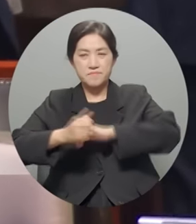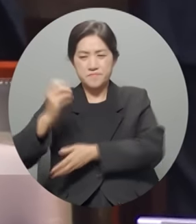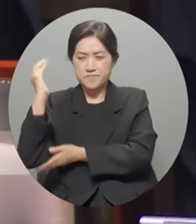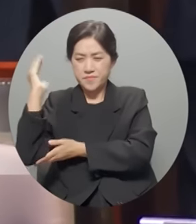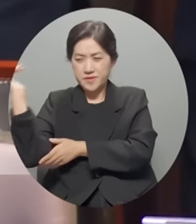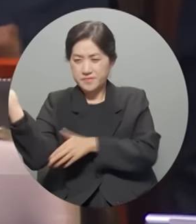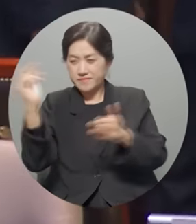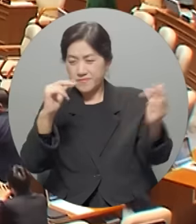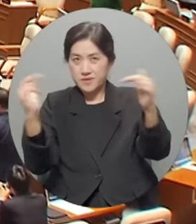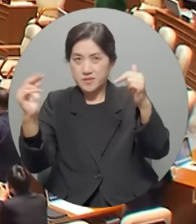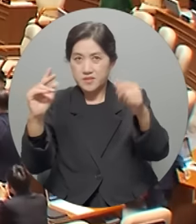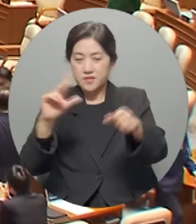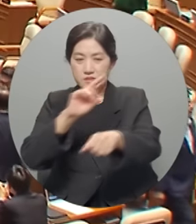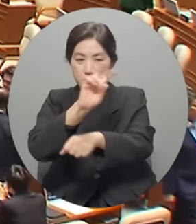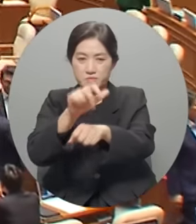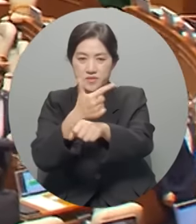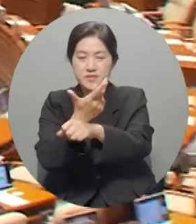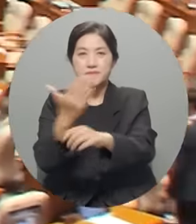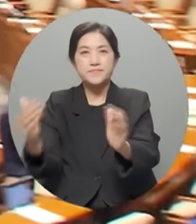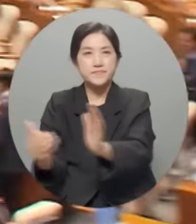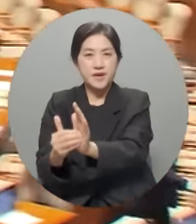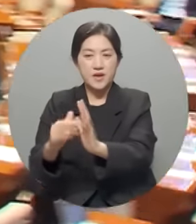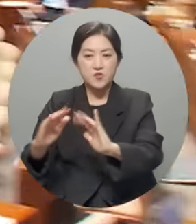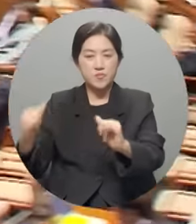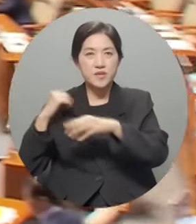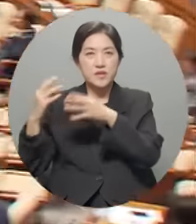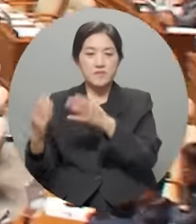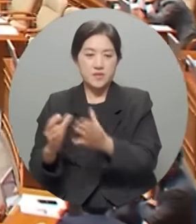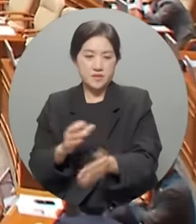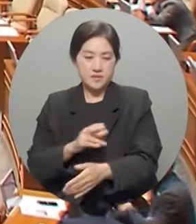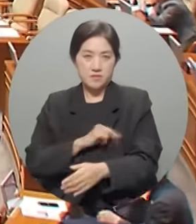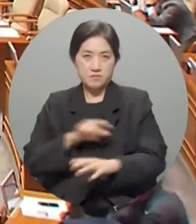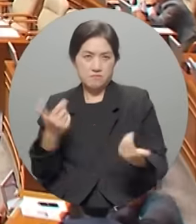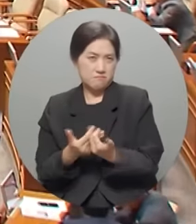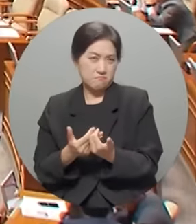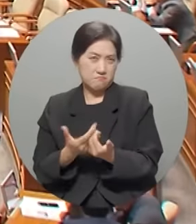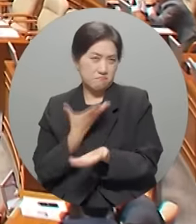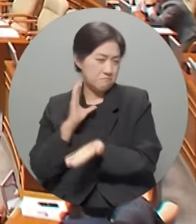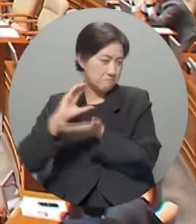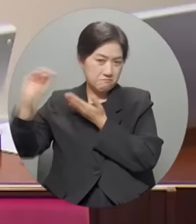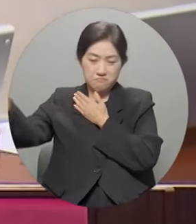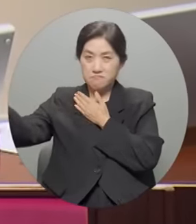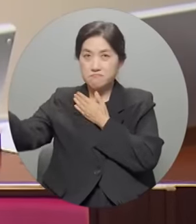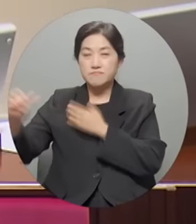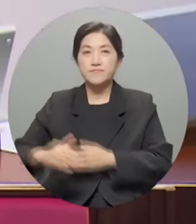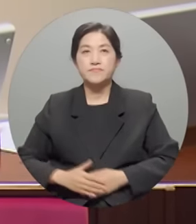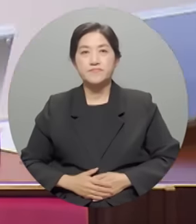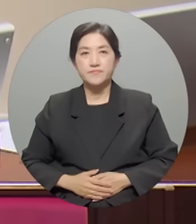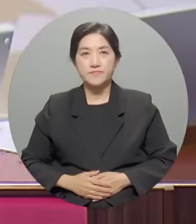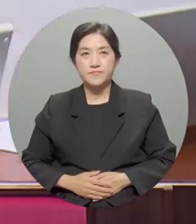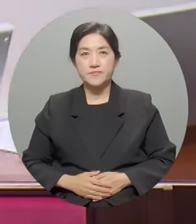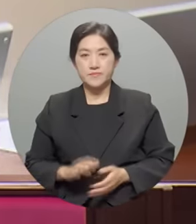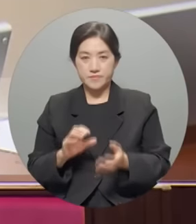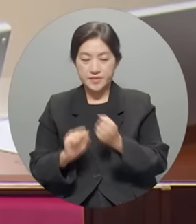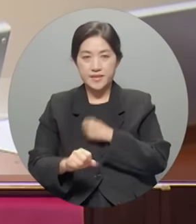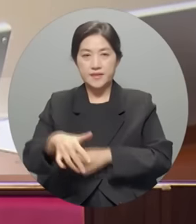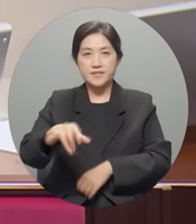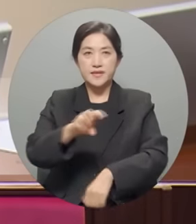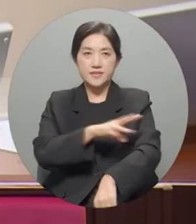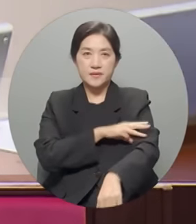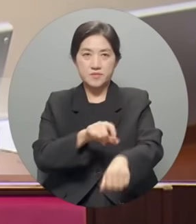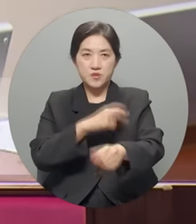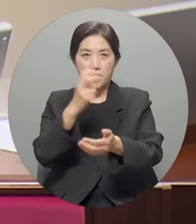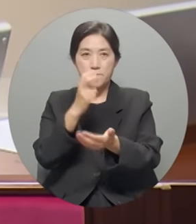막을 내렸습니다. 국민의힘 의원들은 의사진행에 반발하며 집단으로 퇴장했고 곧바로 최상병